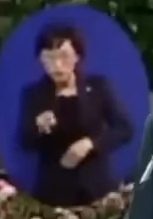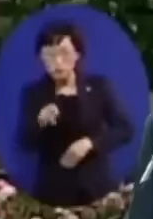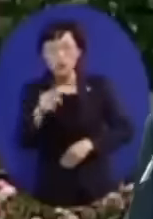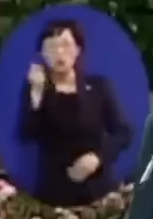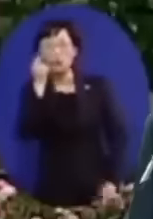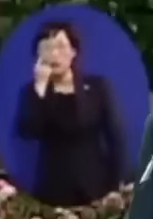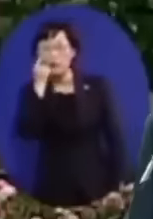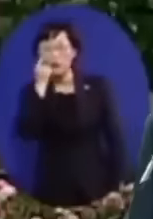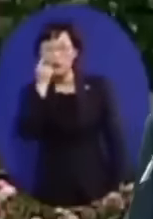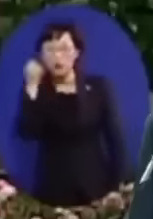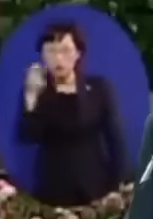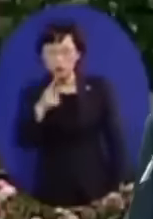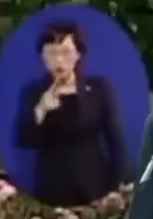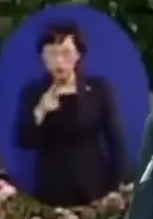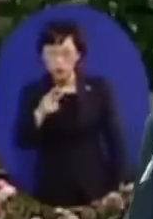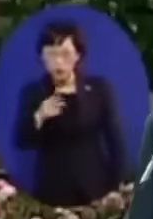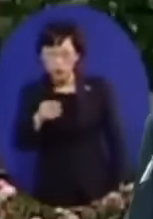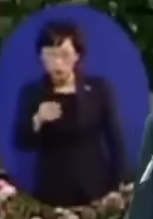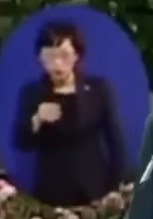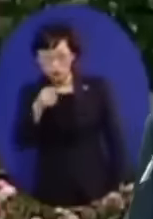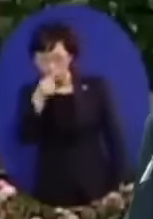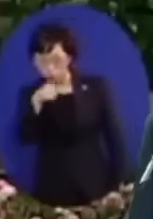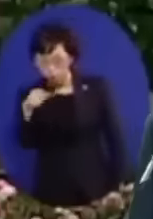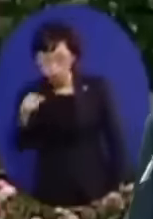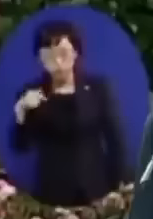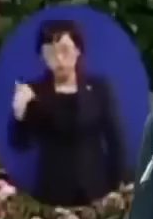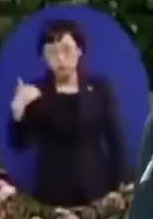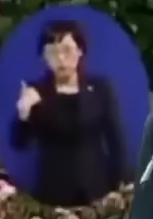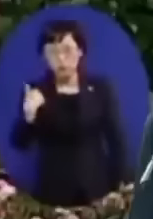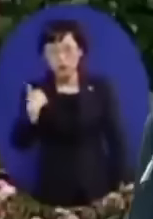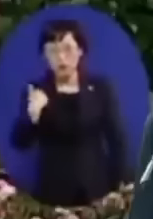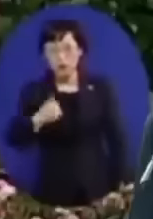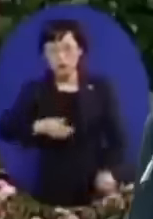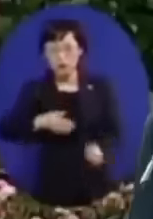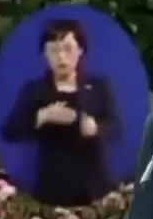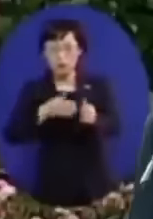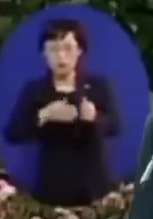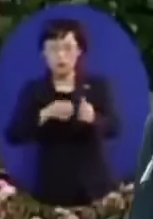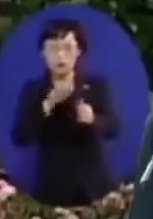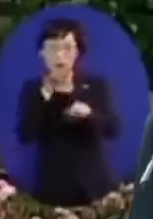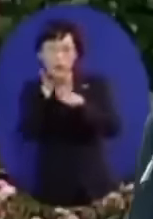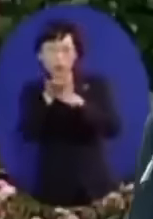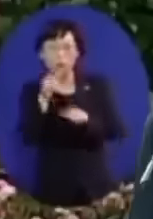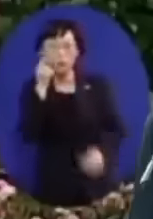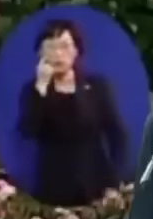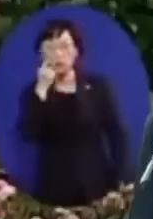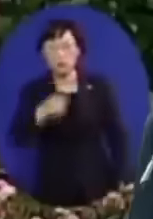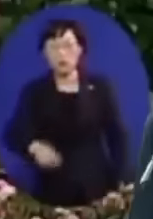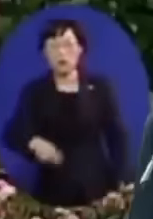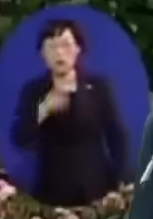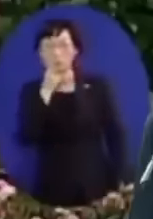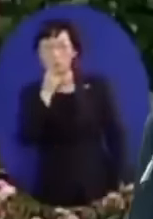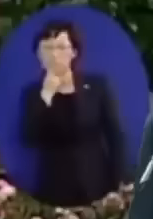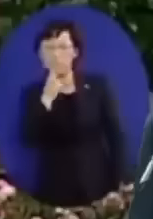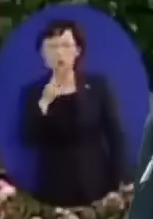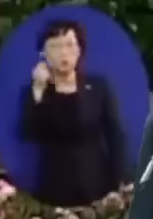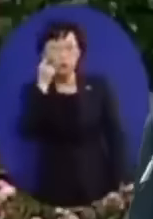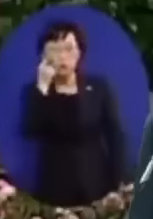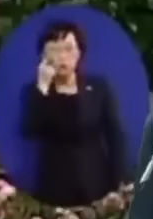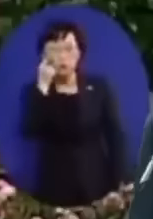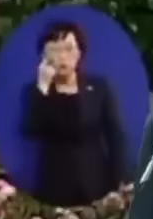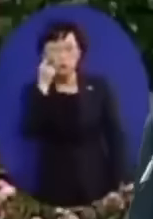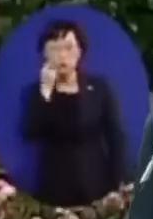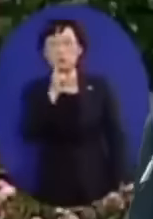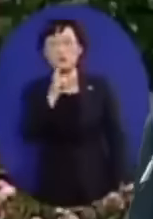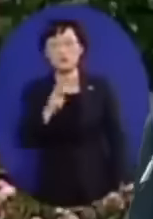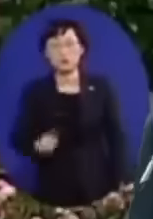소설을 볼 줄 모른다. 여색에 말할 줄 모른다. 담배를 피울 줄 모른다. 그렇게 말을 했습니다.